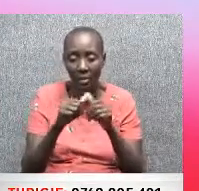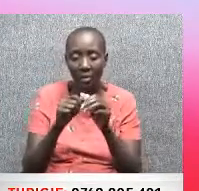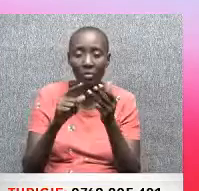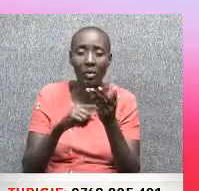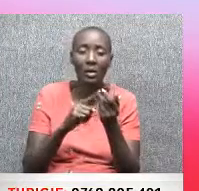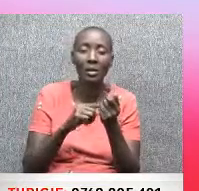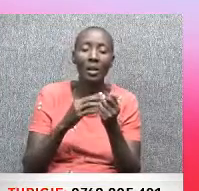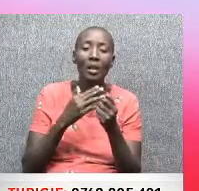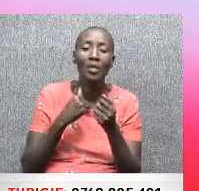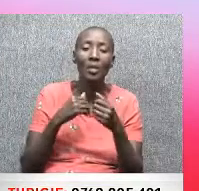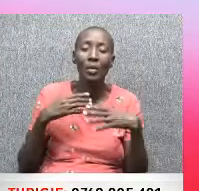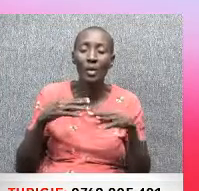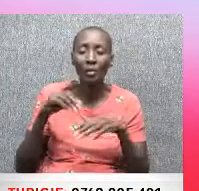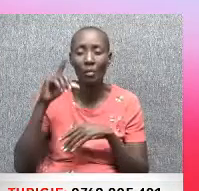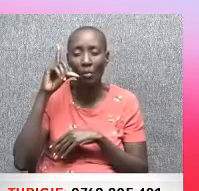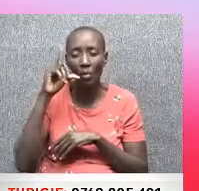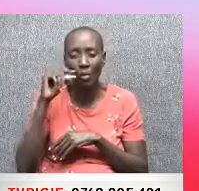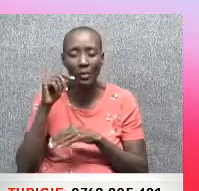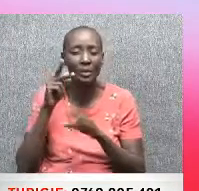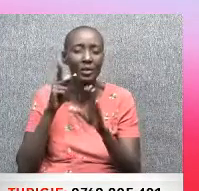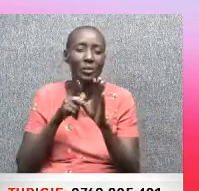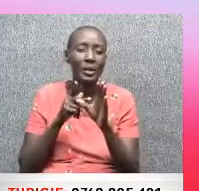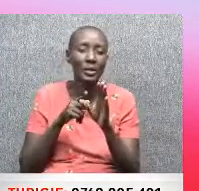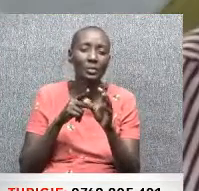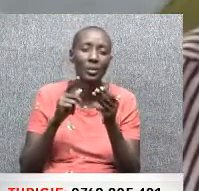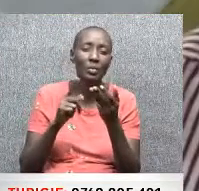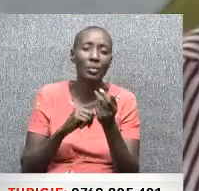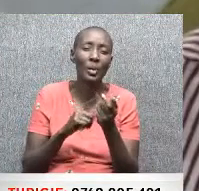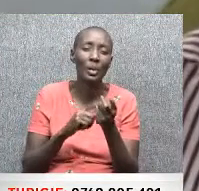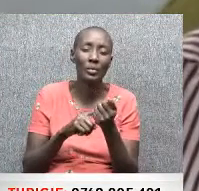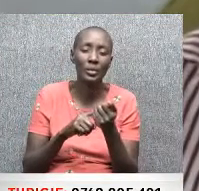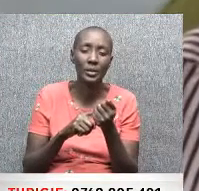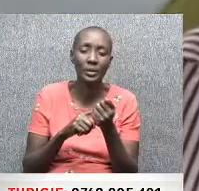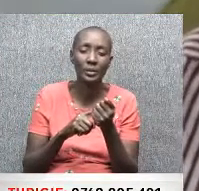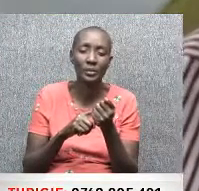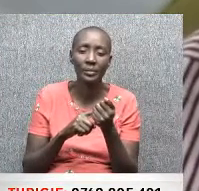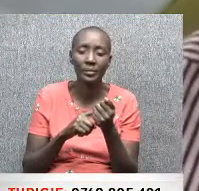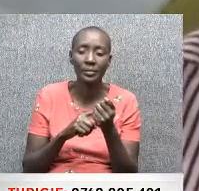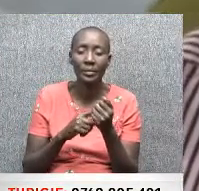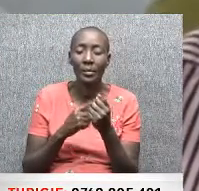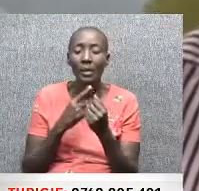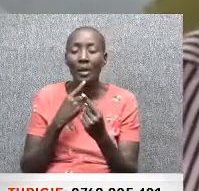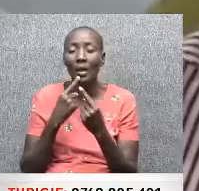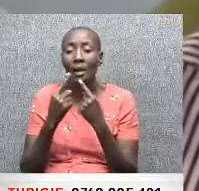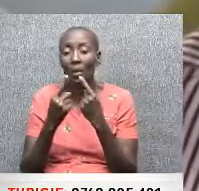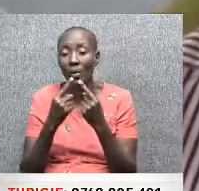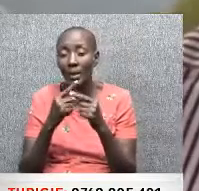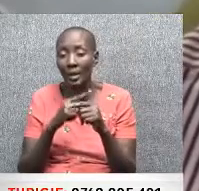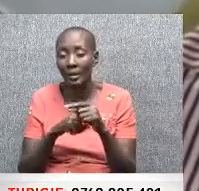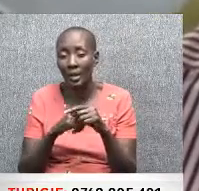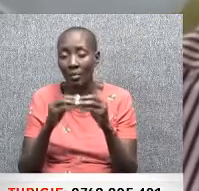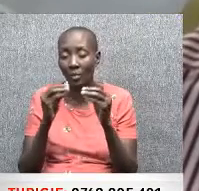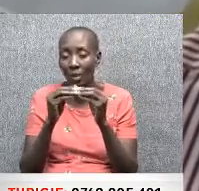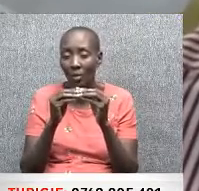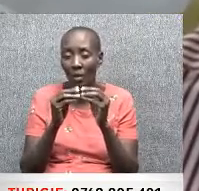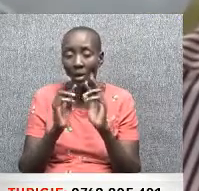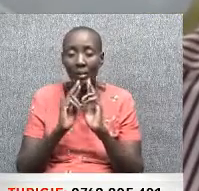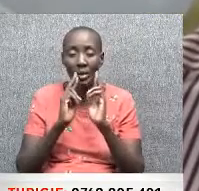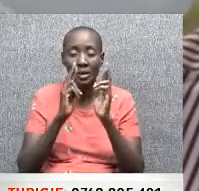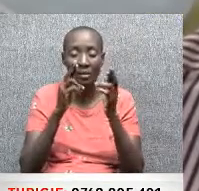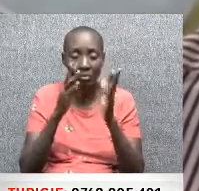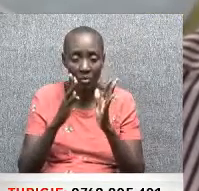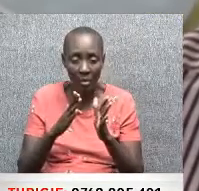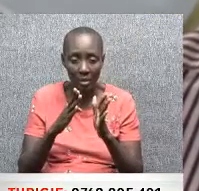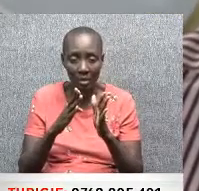wa Pwani kujitokeza kwa wingi ili kuhesabiwa. Akiongea katika kikao na wanahabari, Naila Abdalla, mkurugenzi mkuu